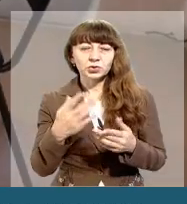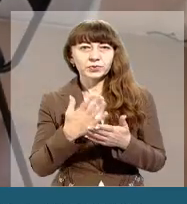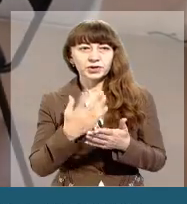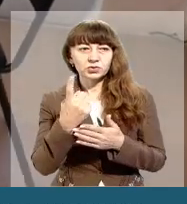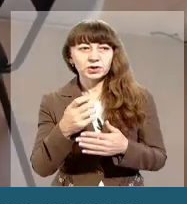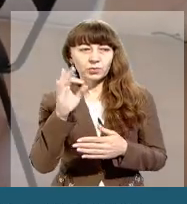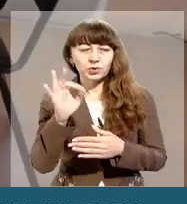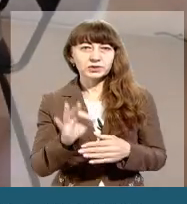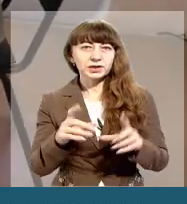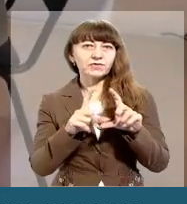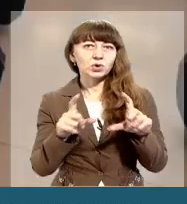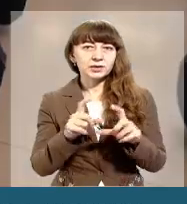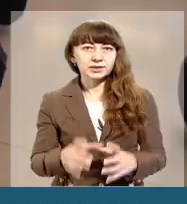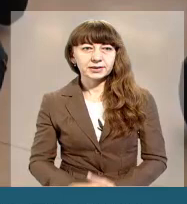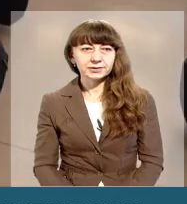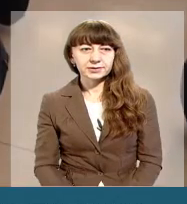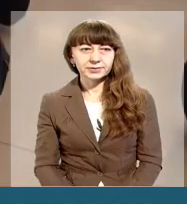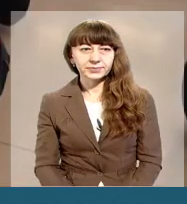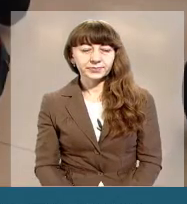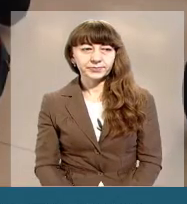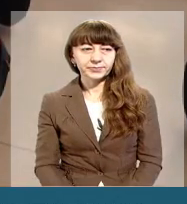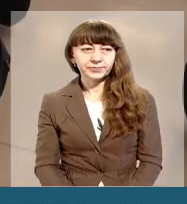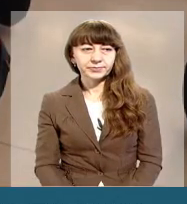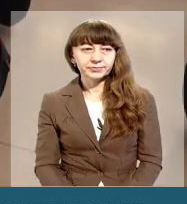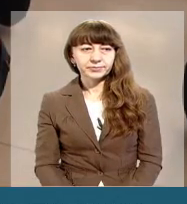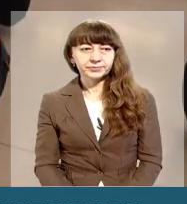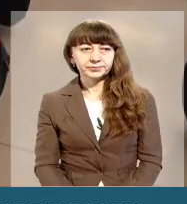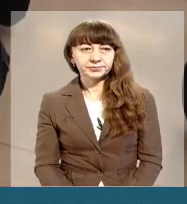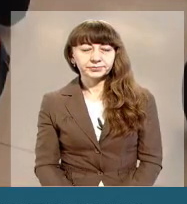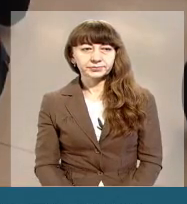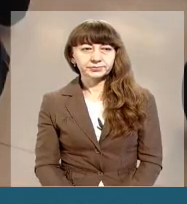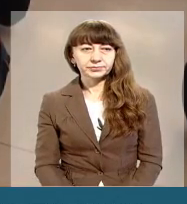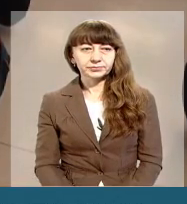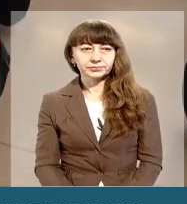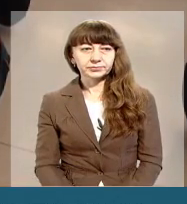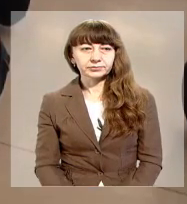100% организации образования. Маргарита Иванова, Родион Бабич, телеканал Костанай.